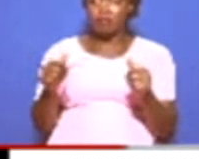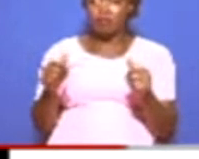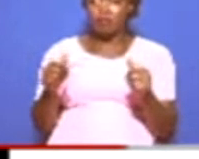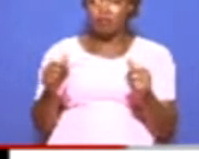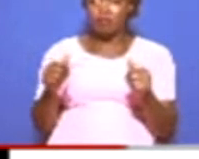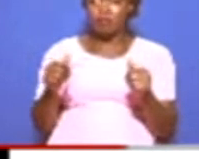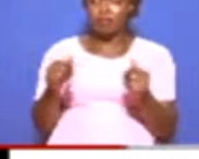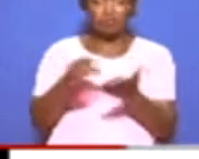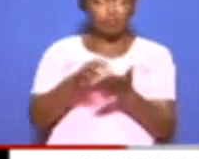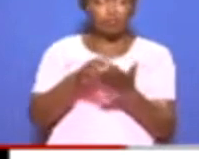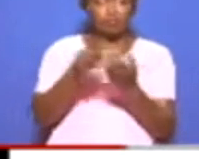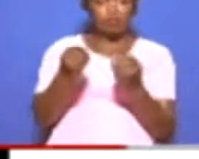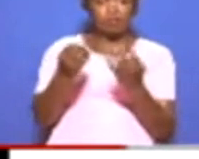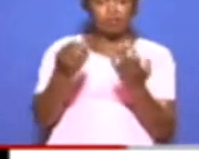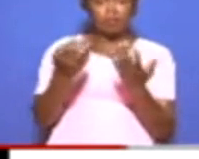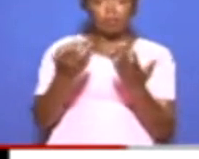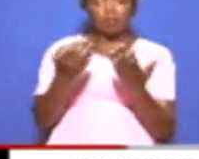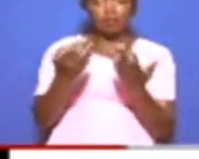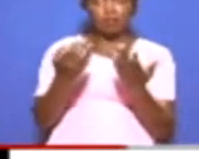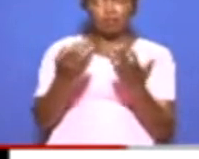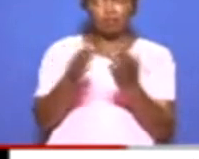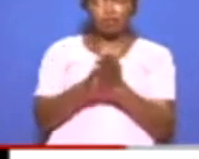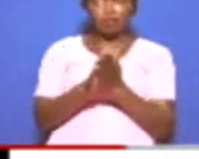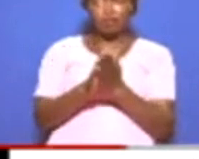stages nyingi katika taaluma hii ya urubani.